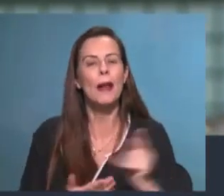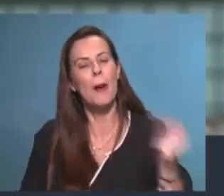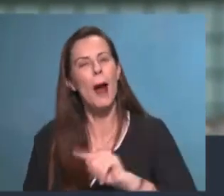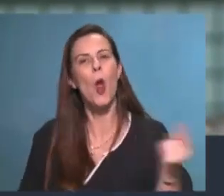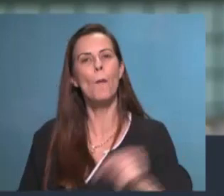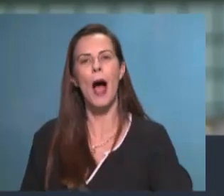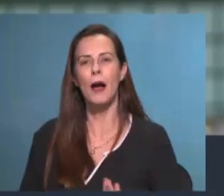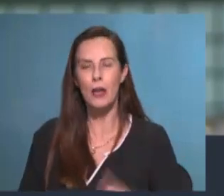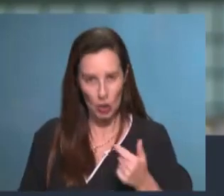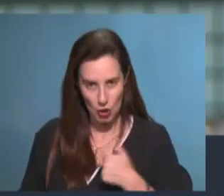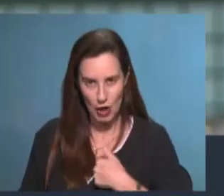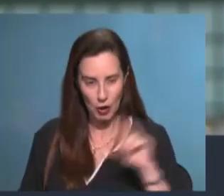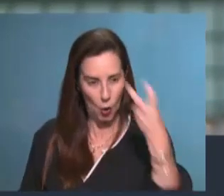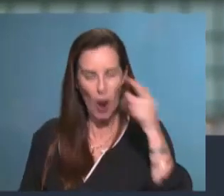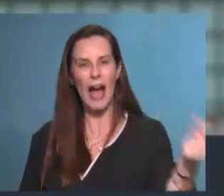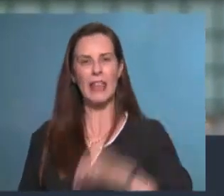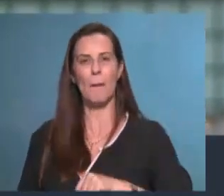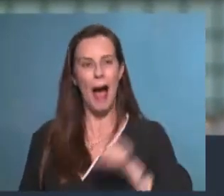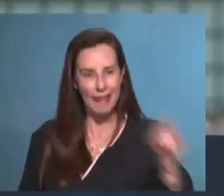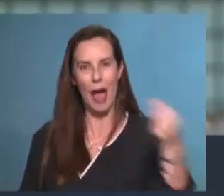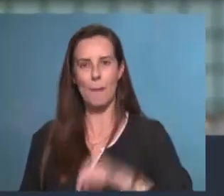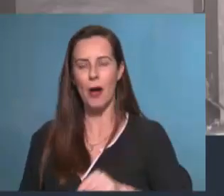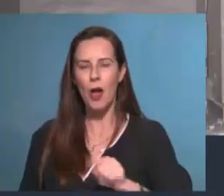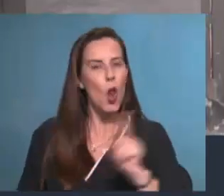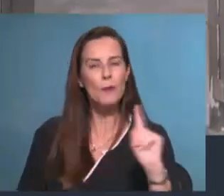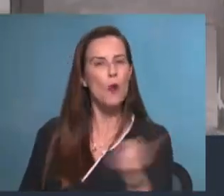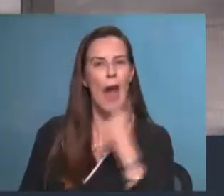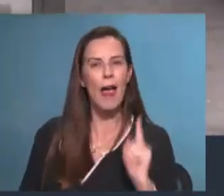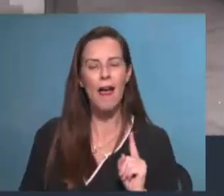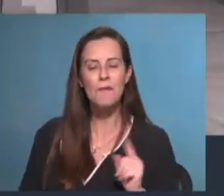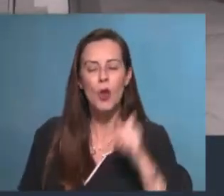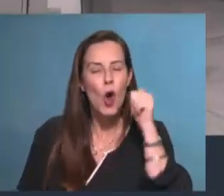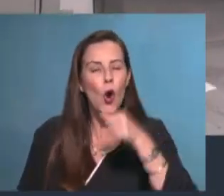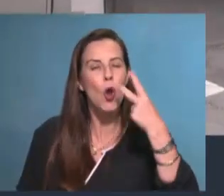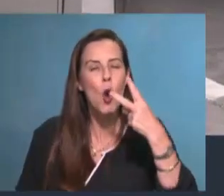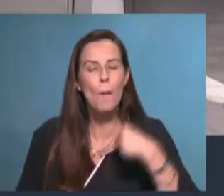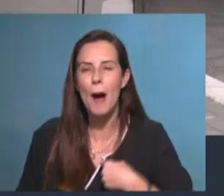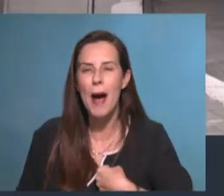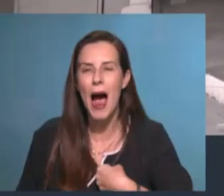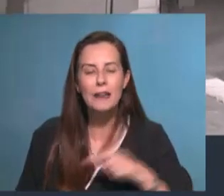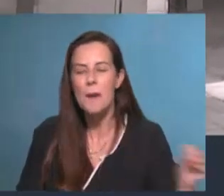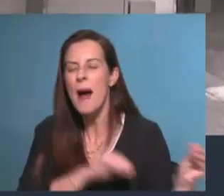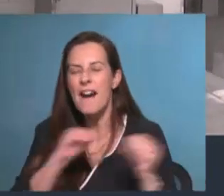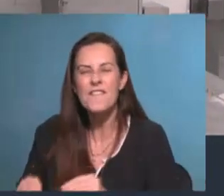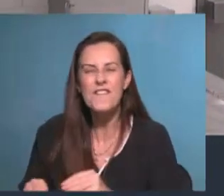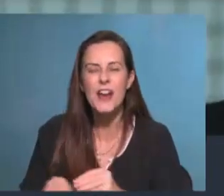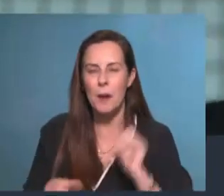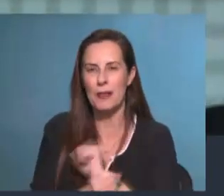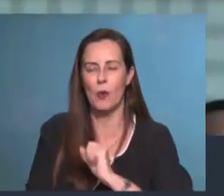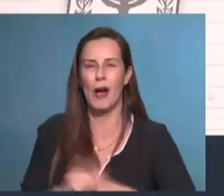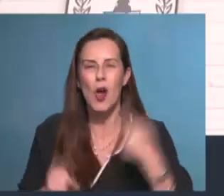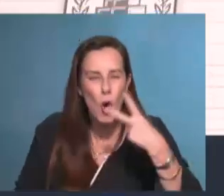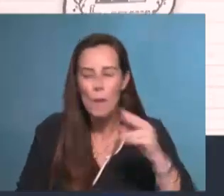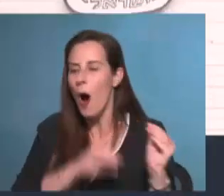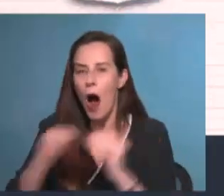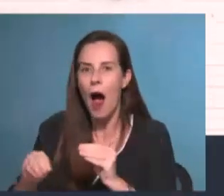בא. כשאני קורא לך, אתה בא. אתה בא, לא מישהו אחר. כל יומיים, אני הייתי מעבירה אותו כל יומיים לבית סוהר אחר. כל יומיים הוא